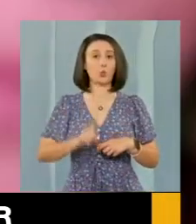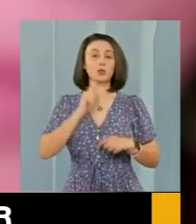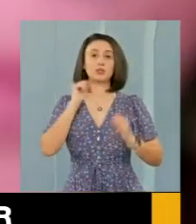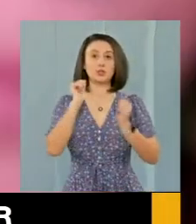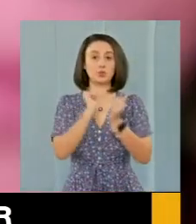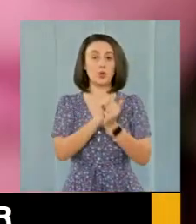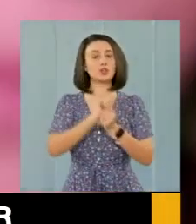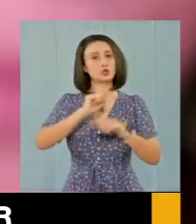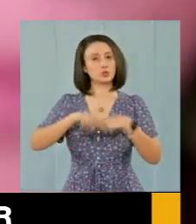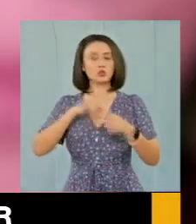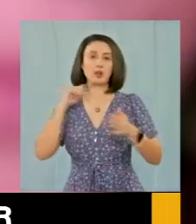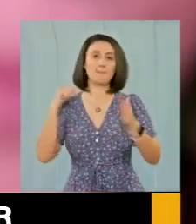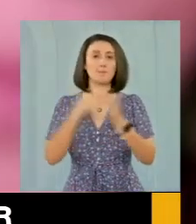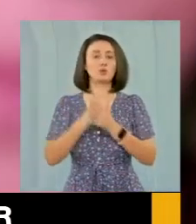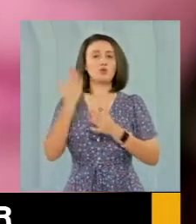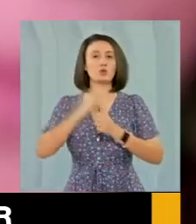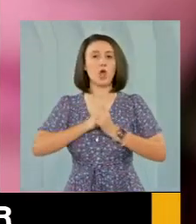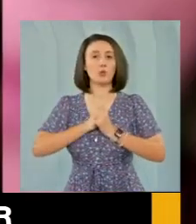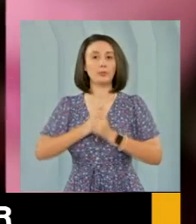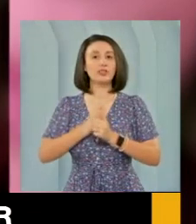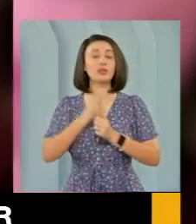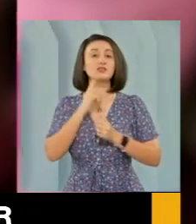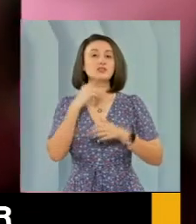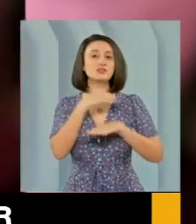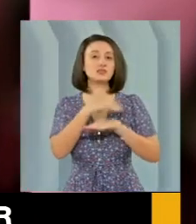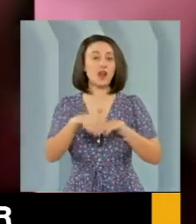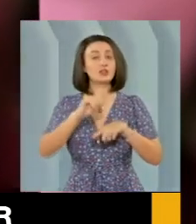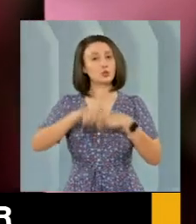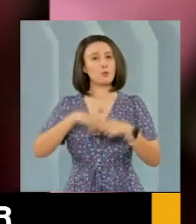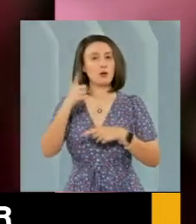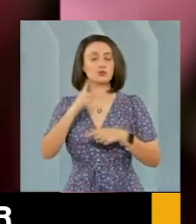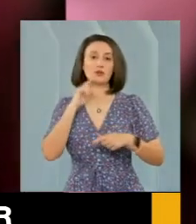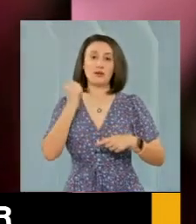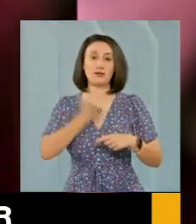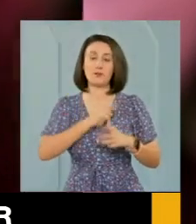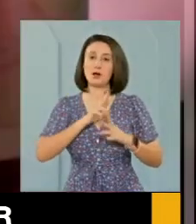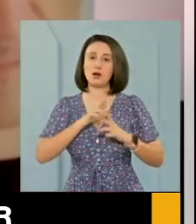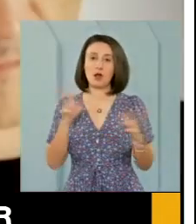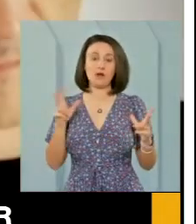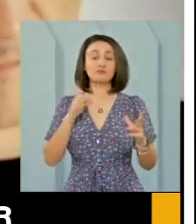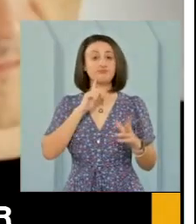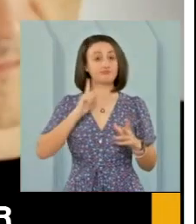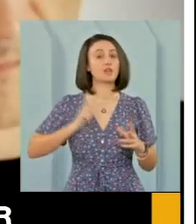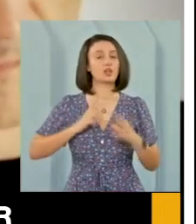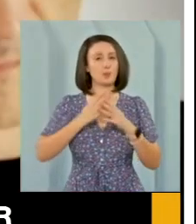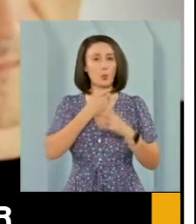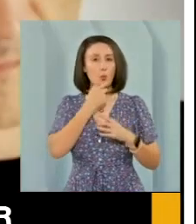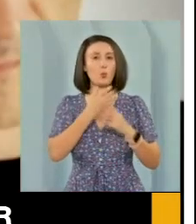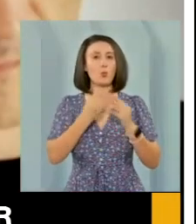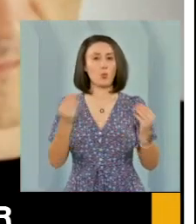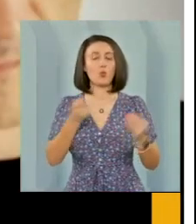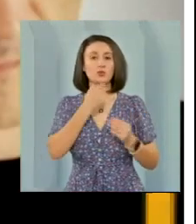închisoare după ce și abătut fosta iubită în plină stradă acum după această crimă îngrozitoare îl așteaptă ani buni dupa